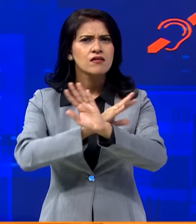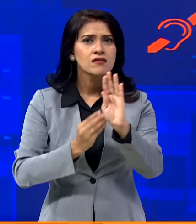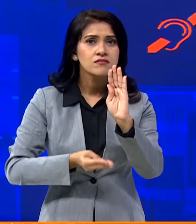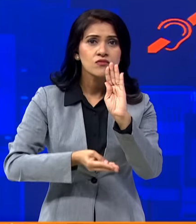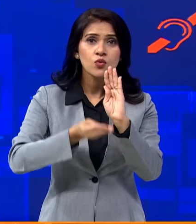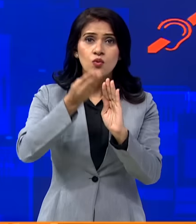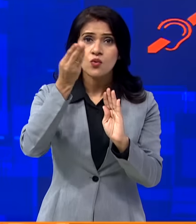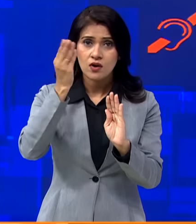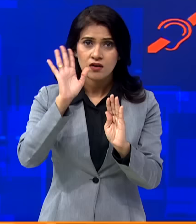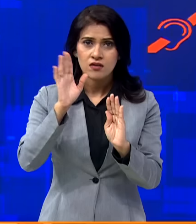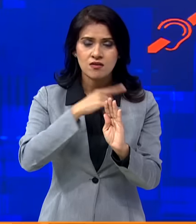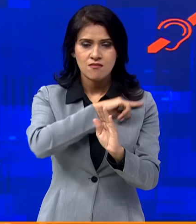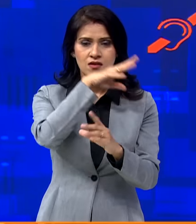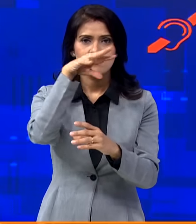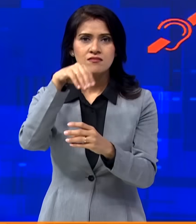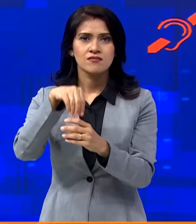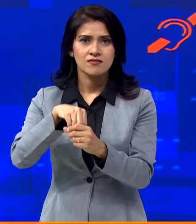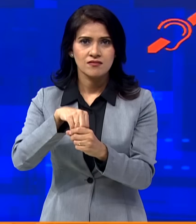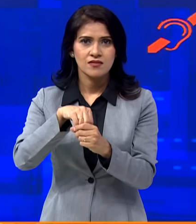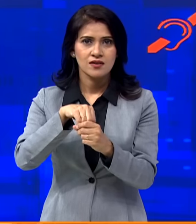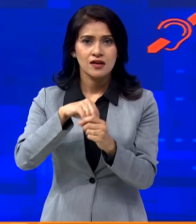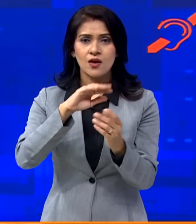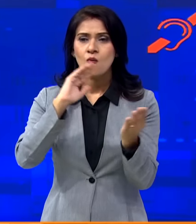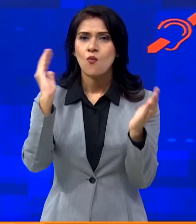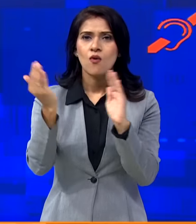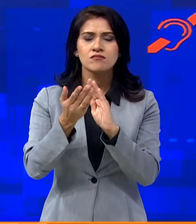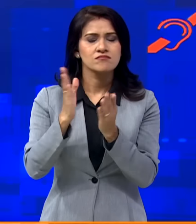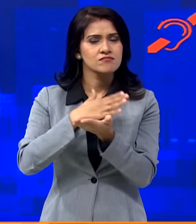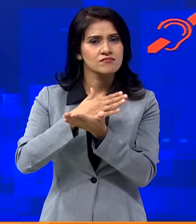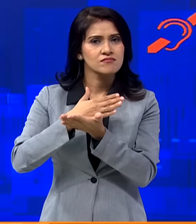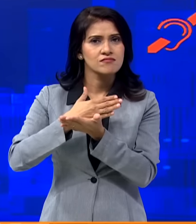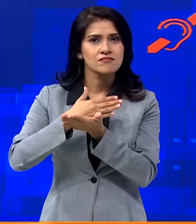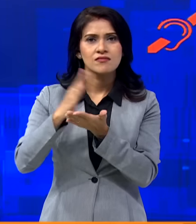अंधेरा आके धरती पर उसको मिटा